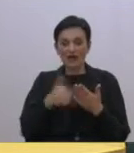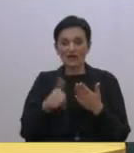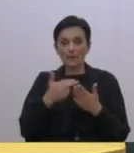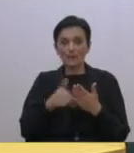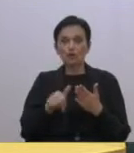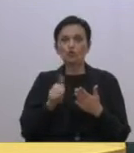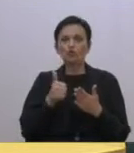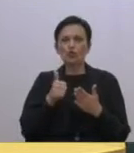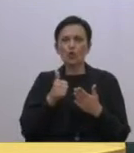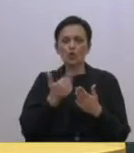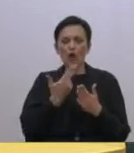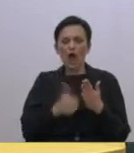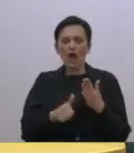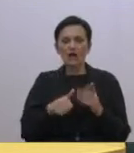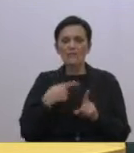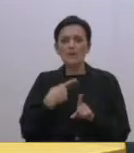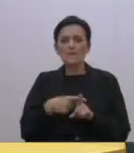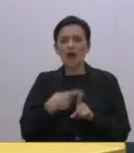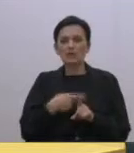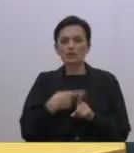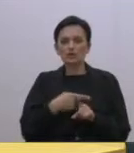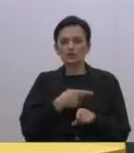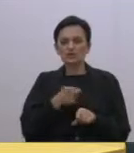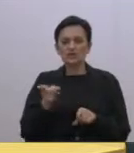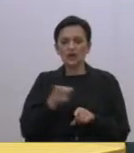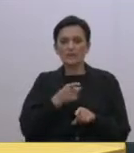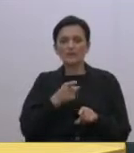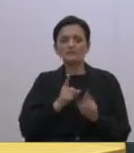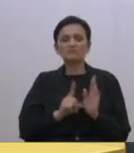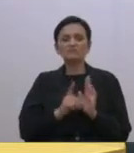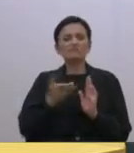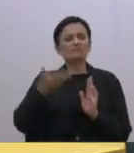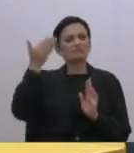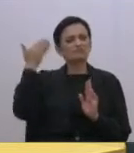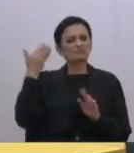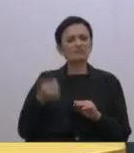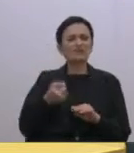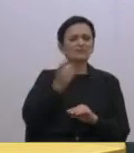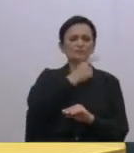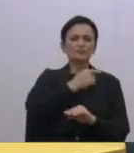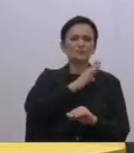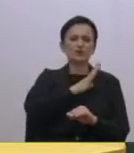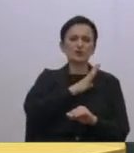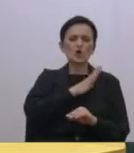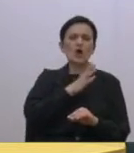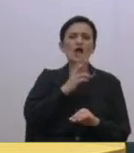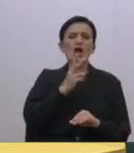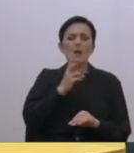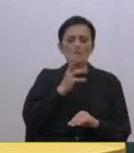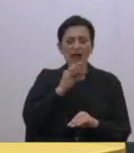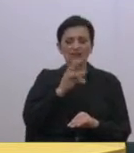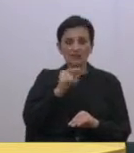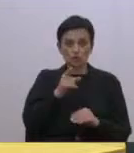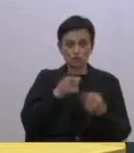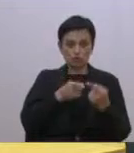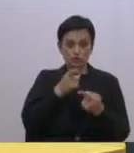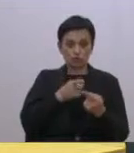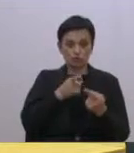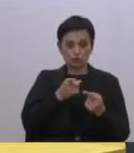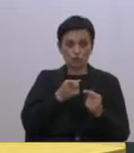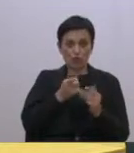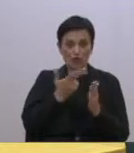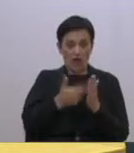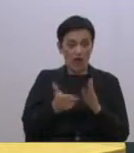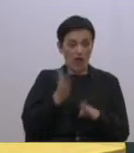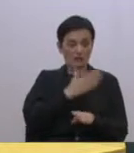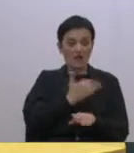თავის დროზე აგებდნენ ფაშისტებთან, ისევე როგორც თავის დროზე აგებდნენ კლასიკურ მარქსისტებთან ბრძოლას, ეხლა გვეჩვენება,